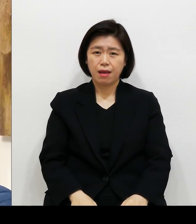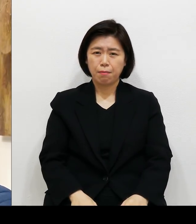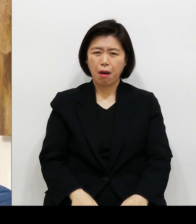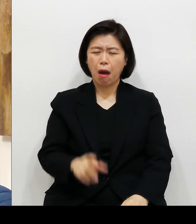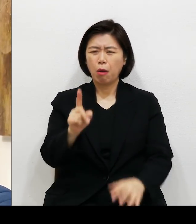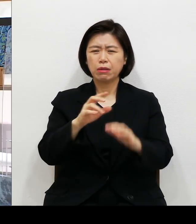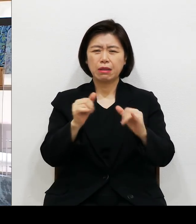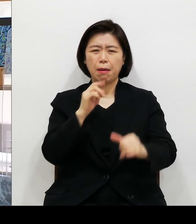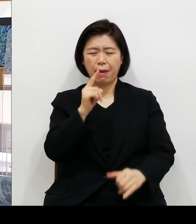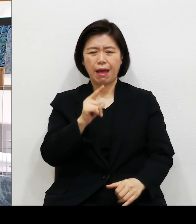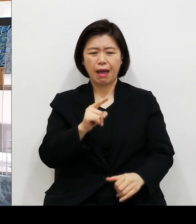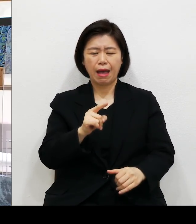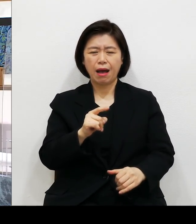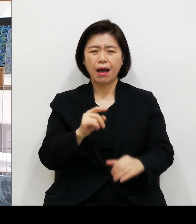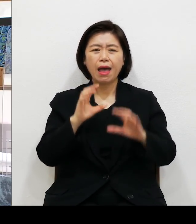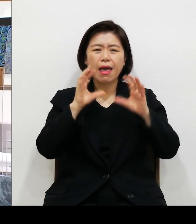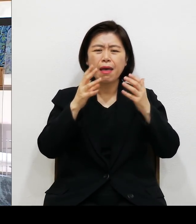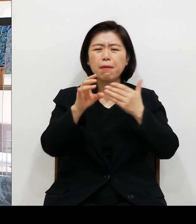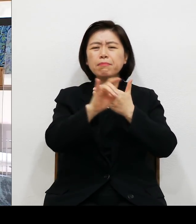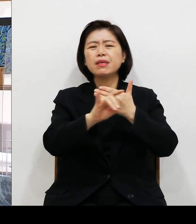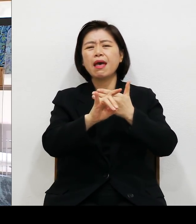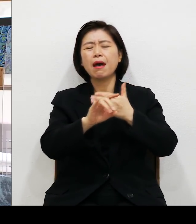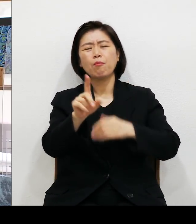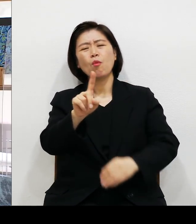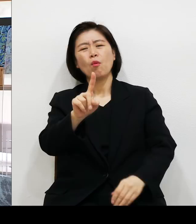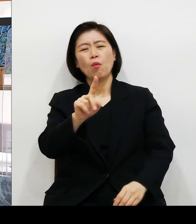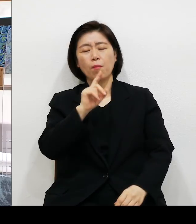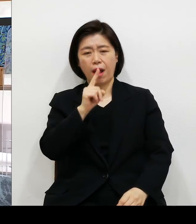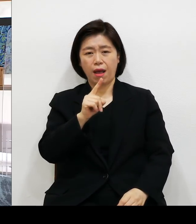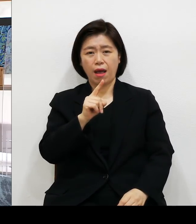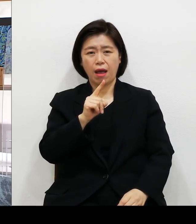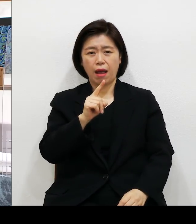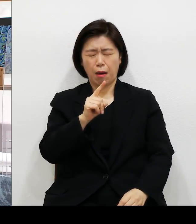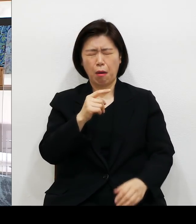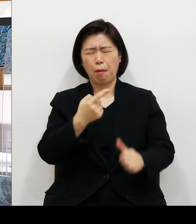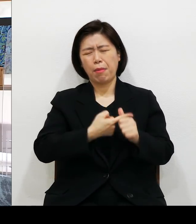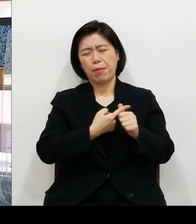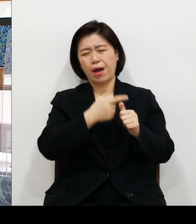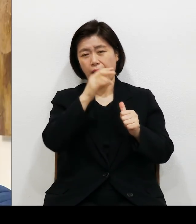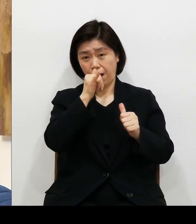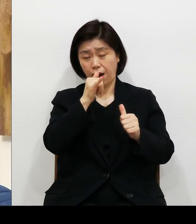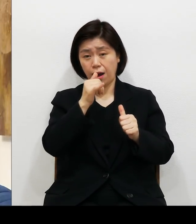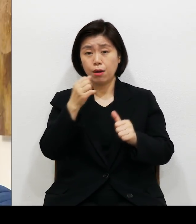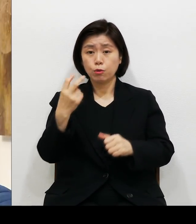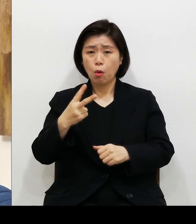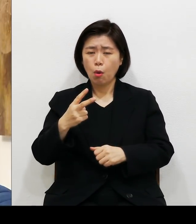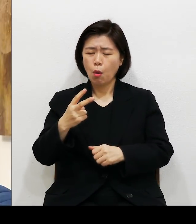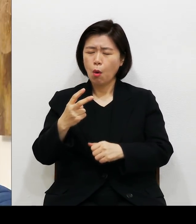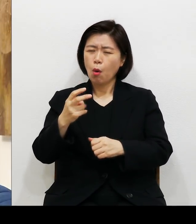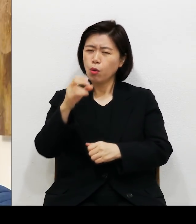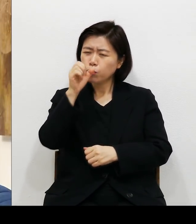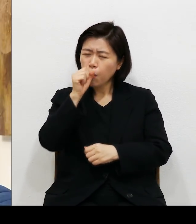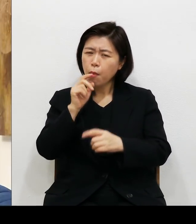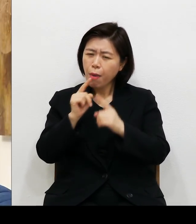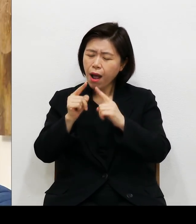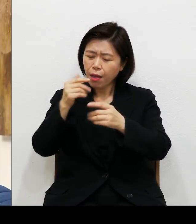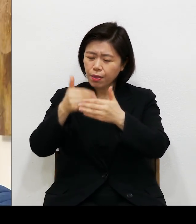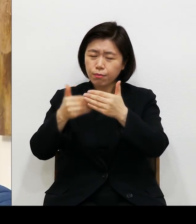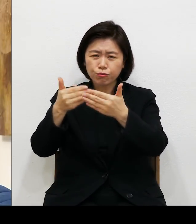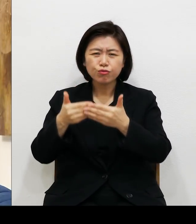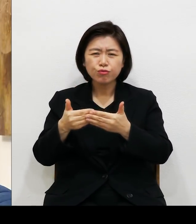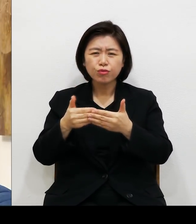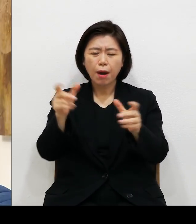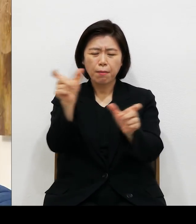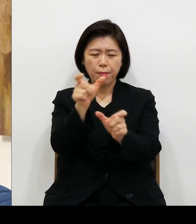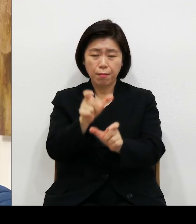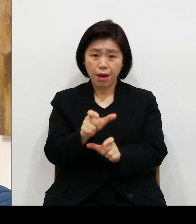애기 앞세워서 뭐 하는 짓이냐부터 해서 아. 저를 비난하는 말들이 있고. 또 많았고 또 뭐 좋게 보는 분들도 있었고 이제 네.